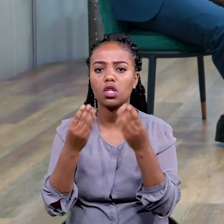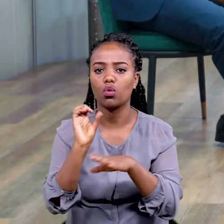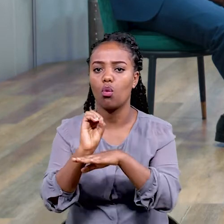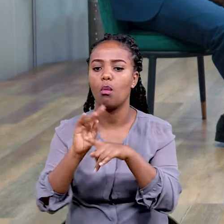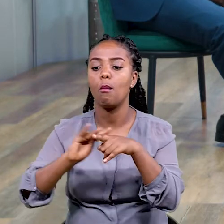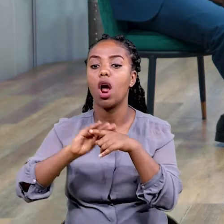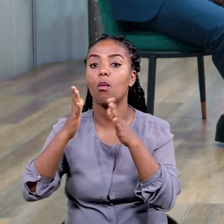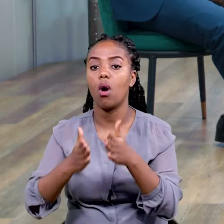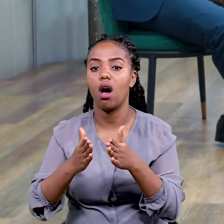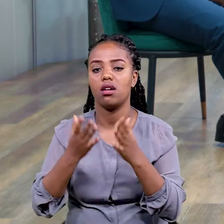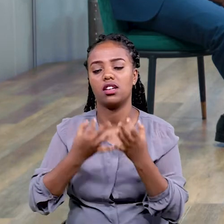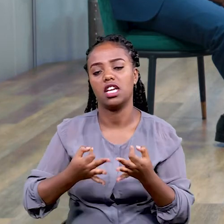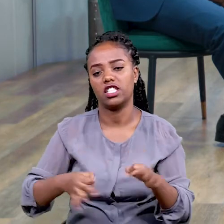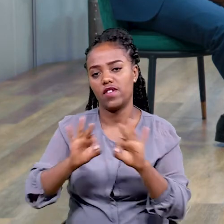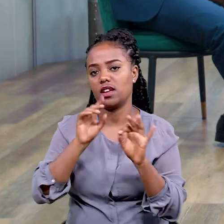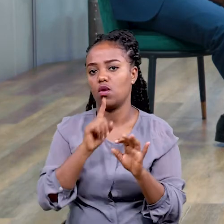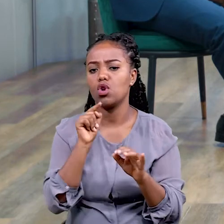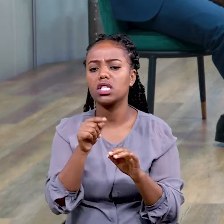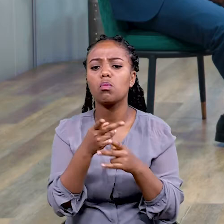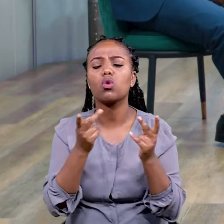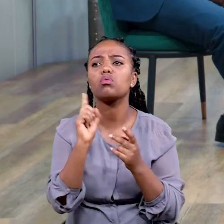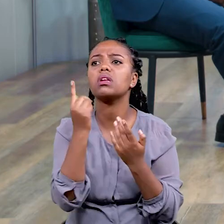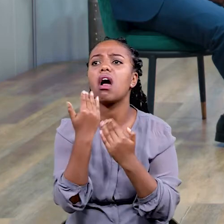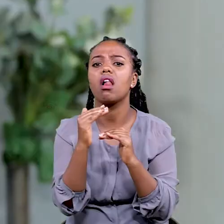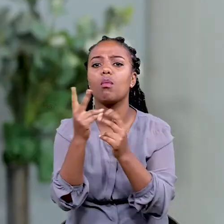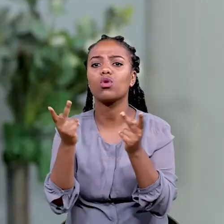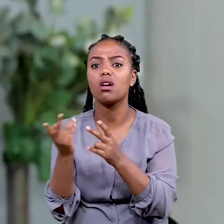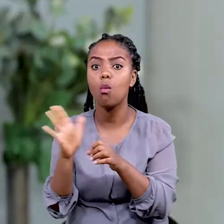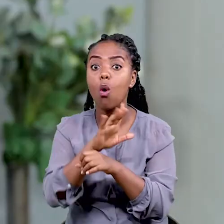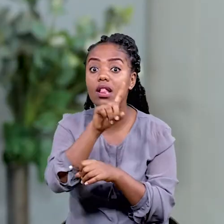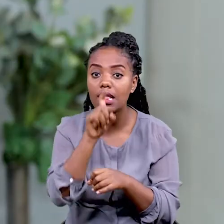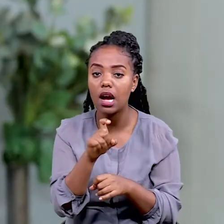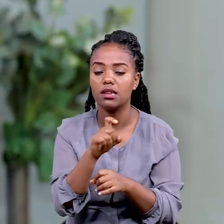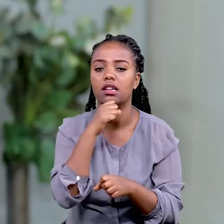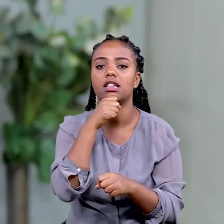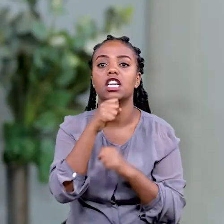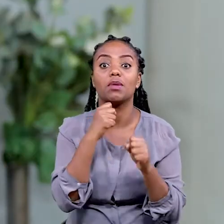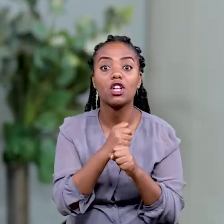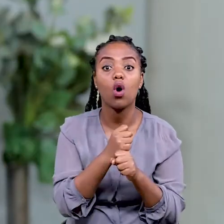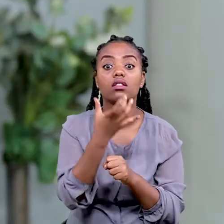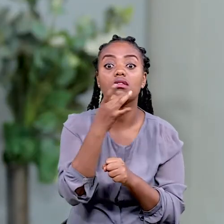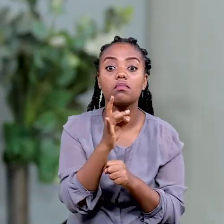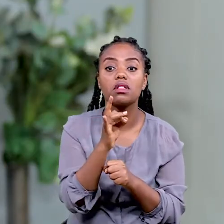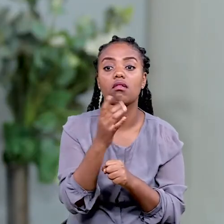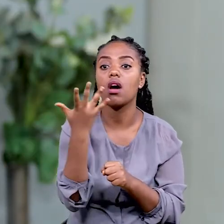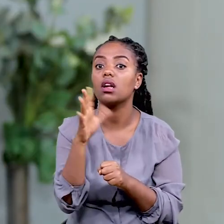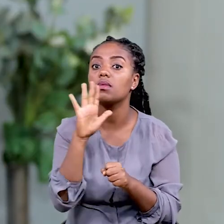ነው። እነዚህ ነገሮች ምን ያህል ቦታ ላይ ተሟልተዋል ነው። እድሜያቸው 15 ዓመት